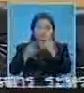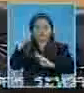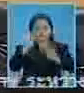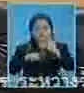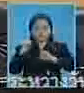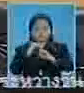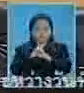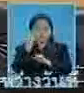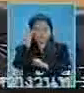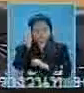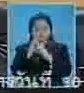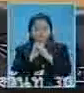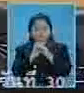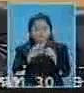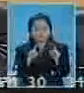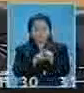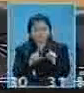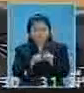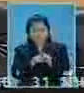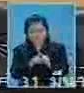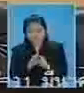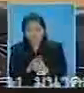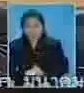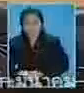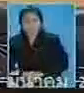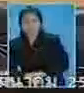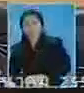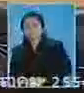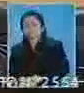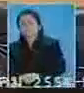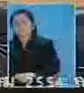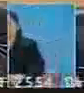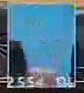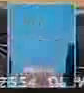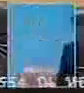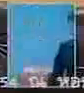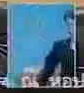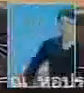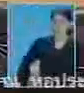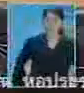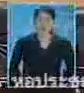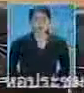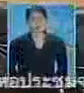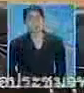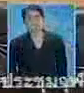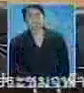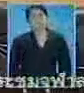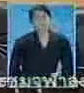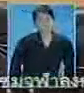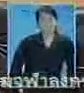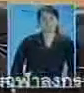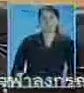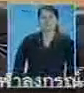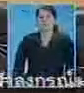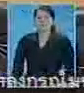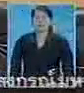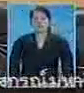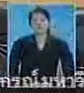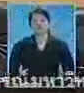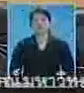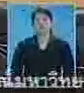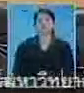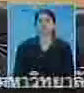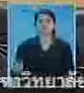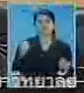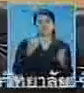วลเป็นอย่างยิ่งณเวลานั้นเราคาดว่าอาจจะมีการตกงานสูงถึง1ล้านหรือแม้แต่2ล้านคนอัตราการ